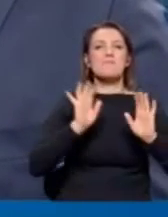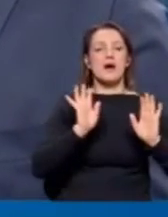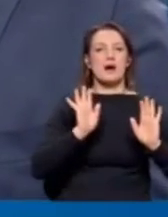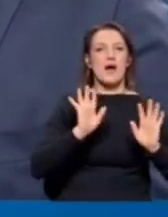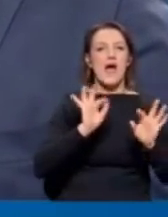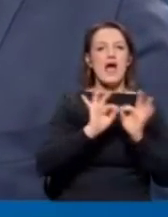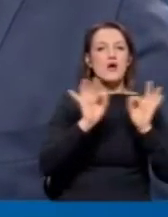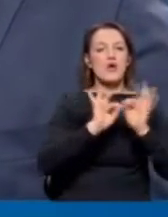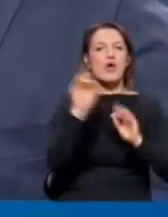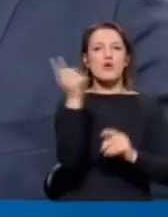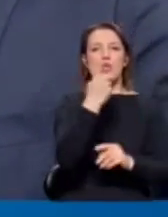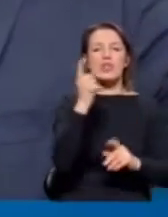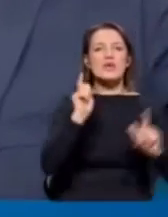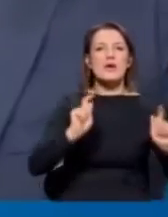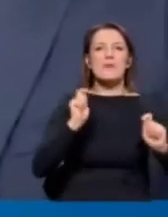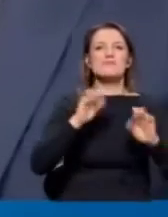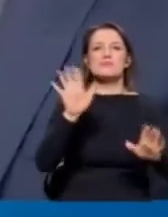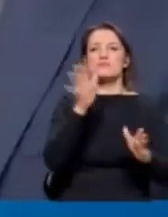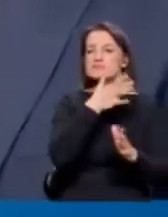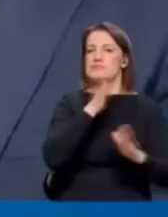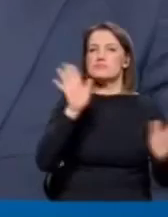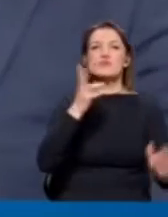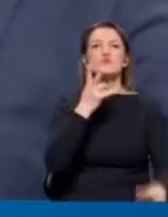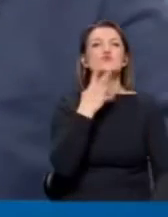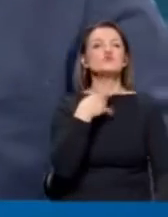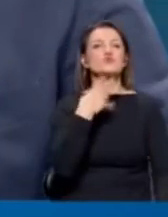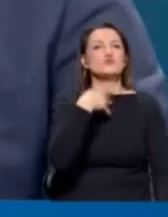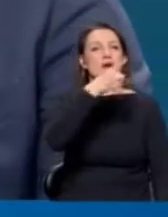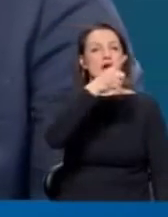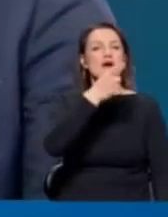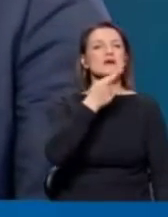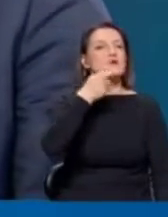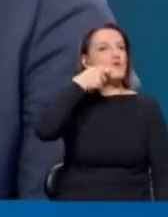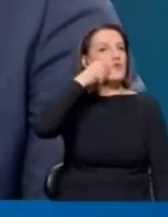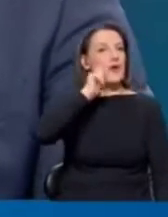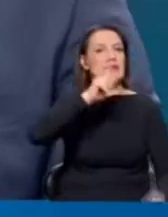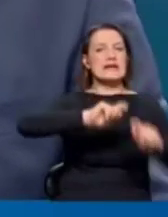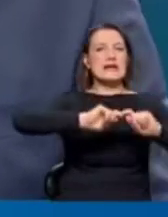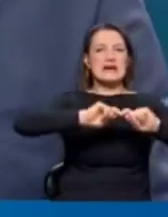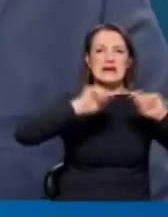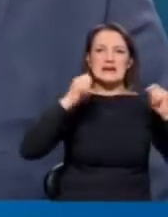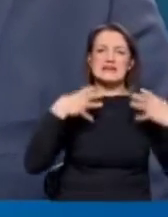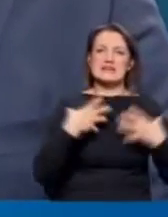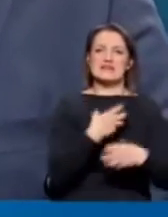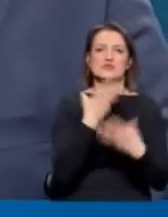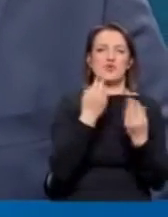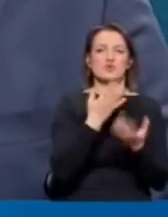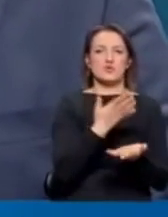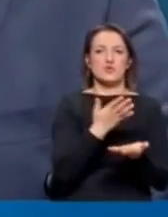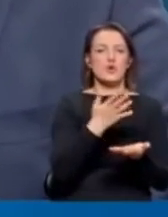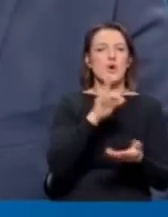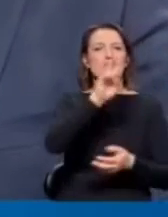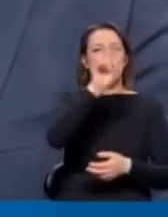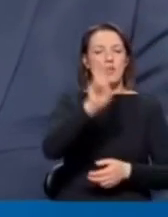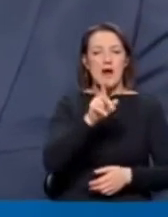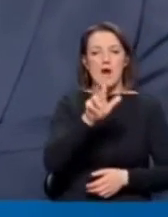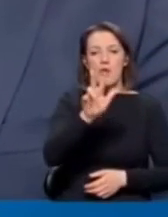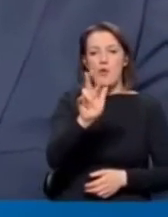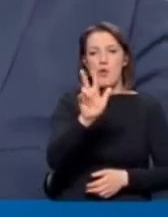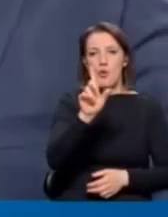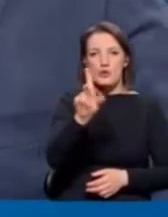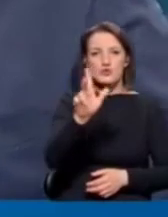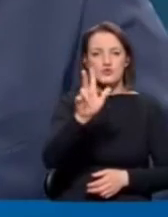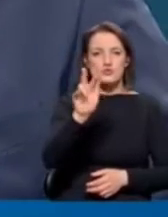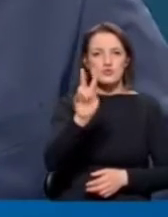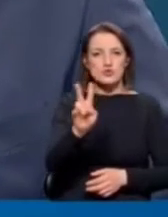işte ekonomiye ya şimdi mesaj Rusya'da kriz olduk Ukrayna'da dolar 13 bir şey 13 buçuktan